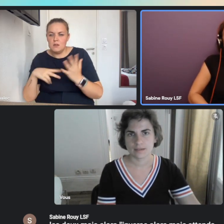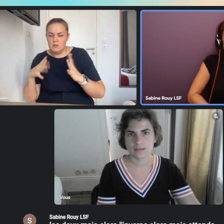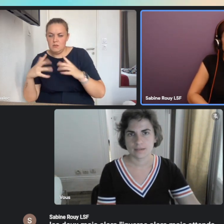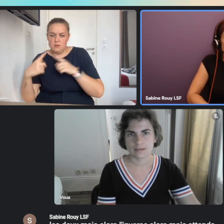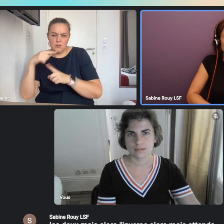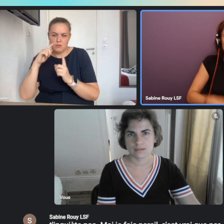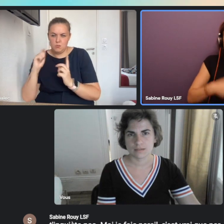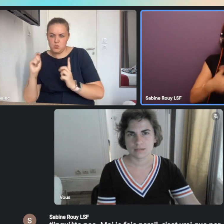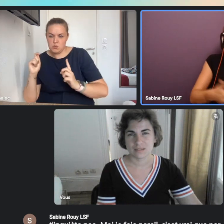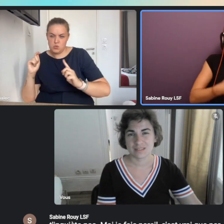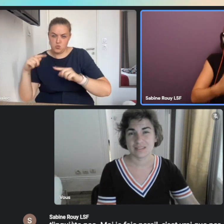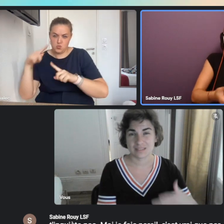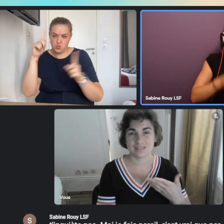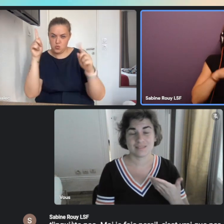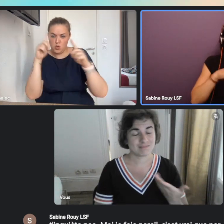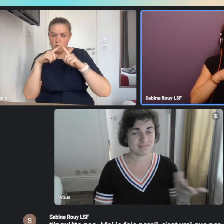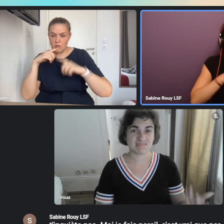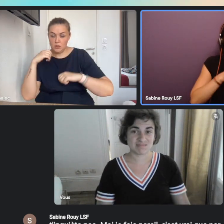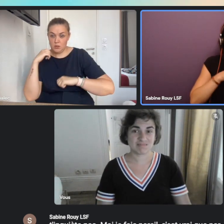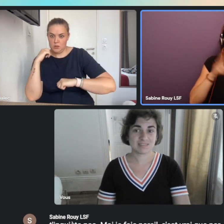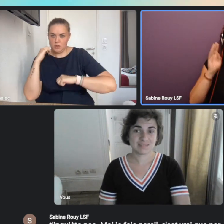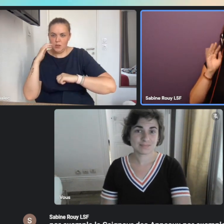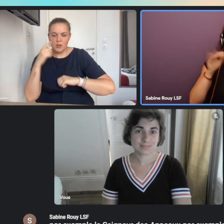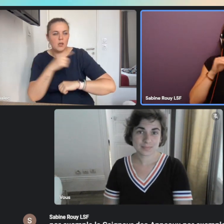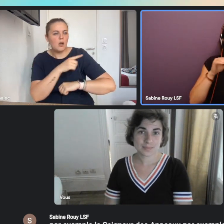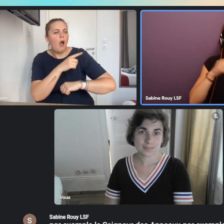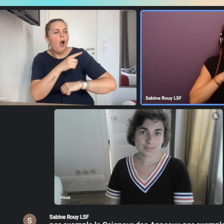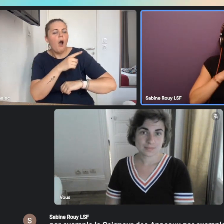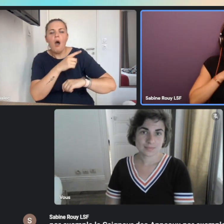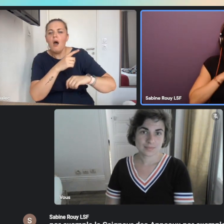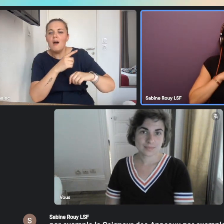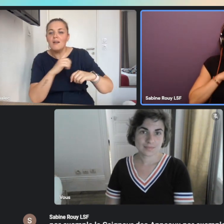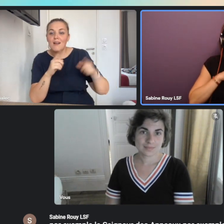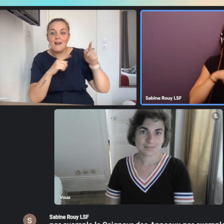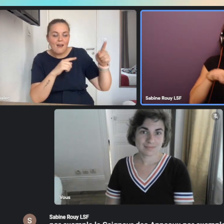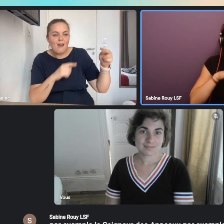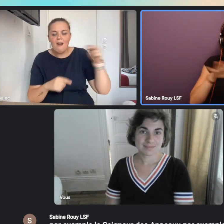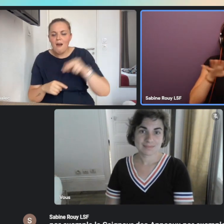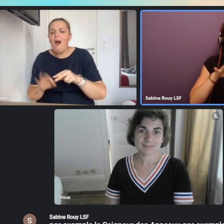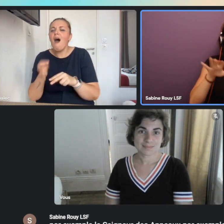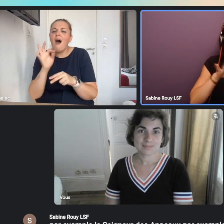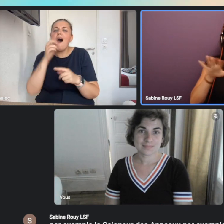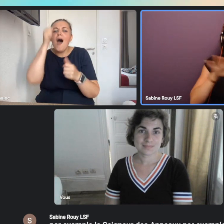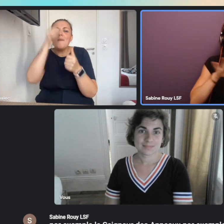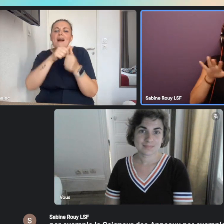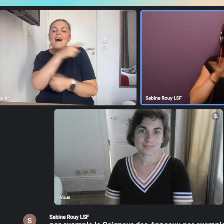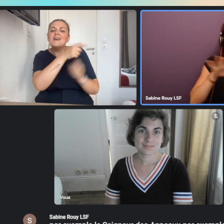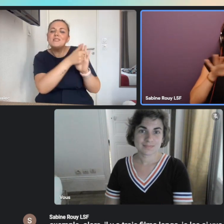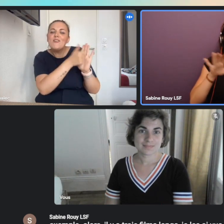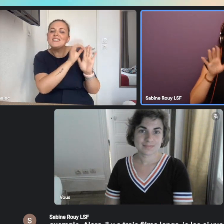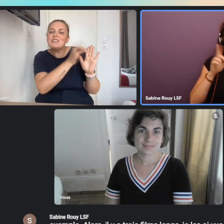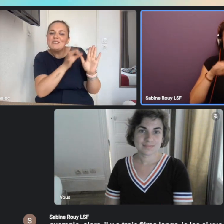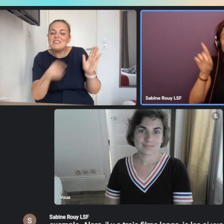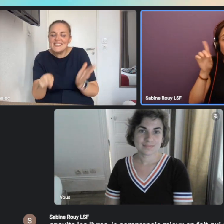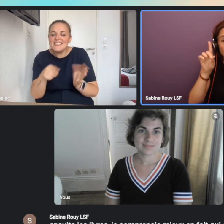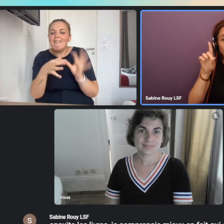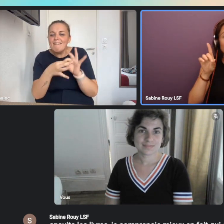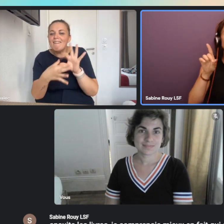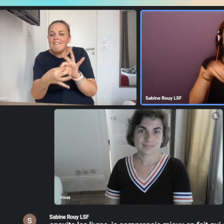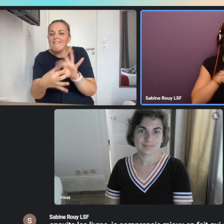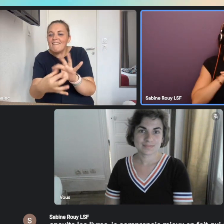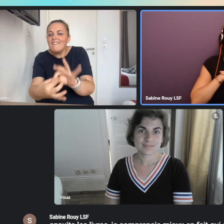alors l'inverse est possible parfois justement. Je dis: «Mais attends, je j'arrive plus à remettre la charrue, dans le enfin, j'arrive plus à mettre les choses dans le bon ordre» et en fait